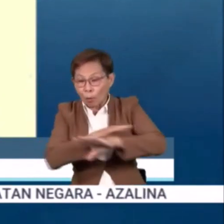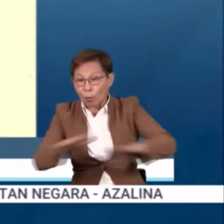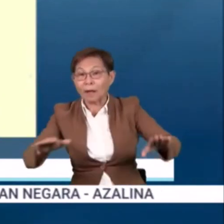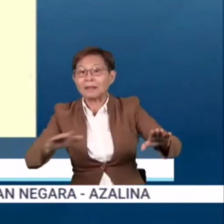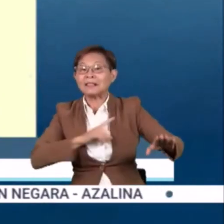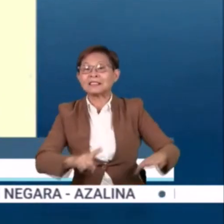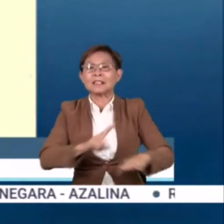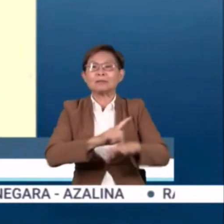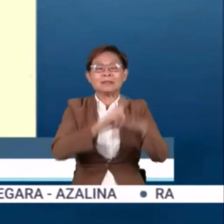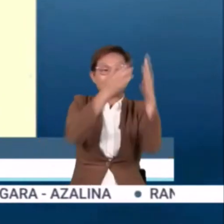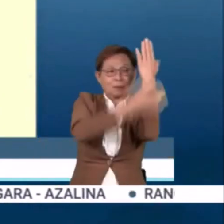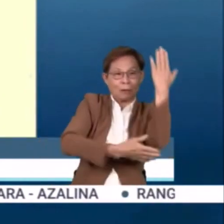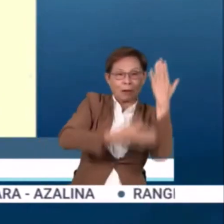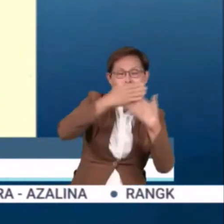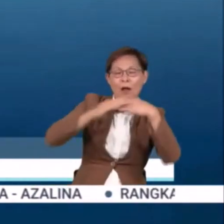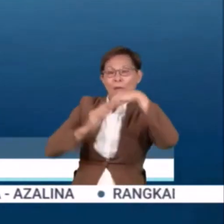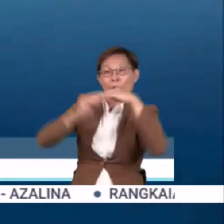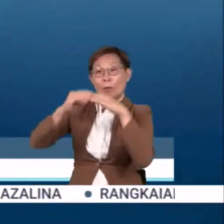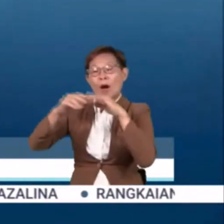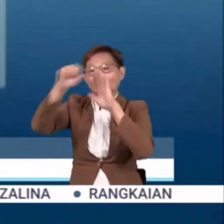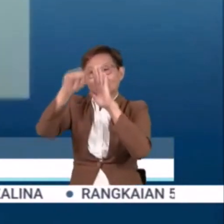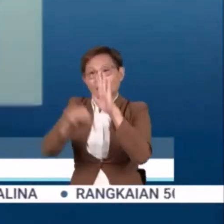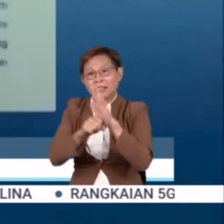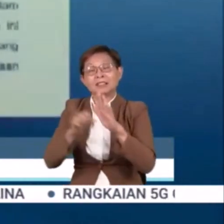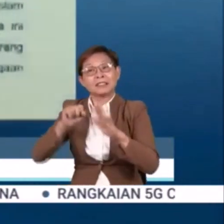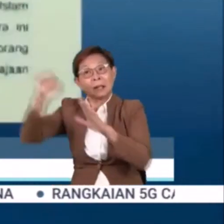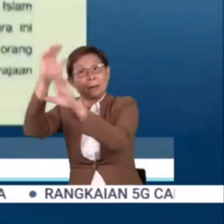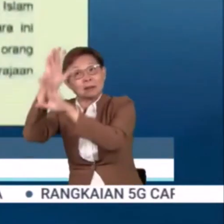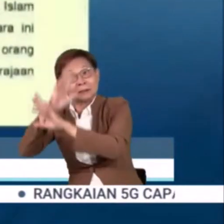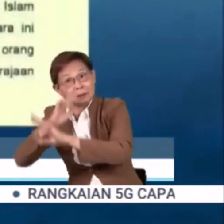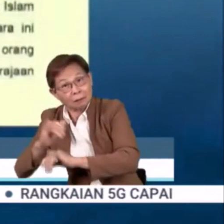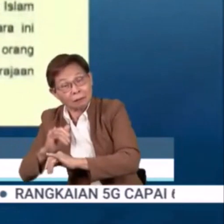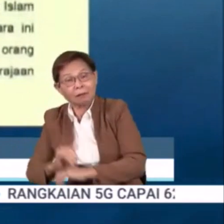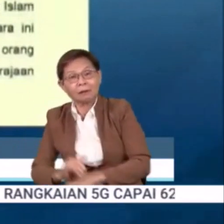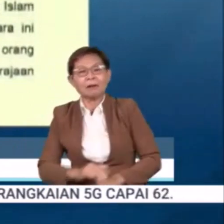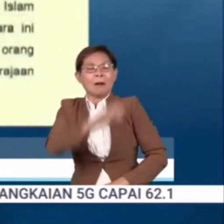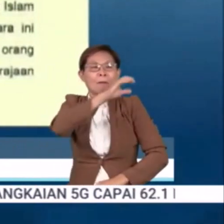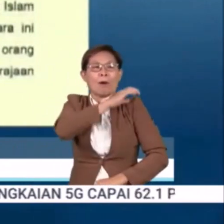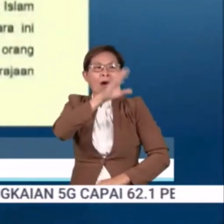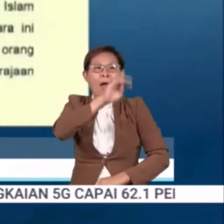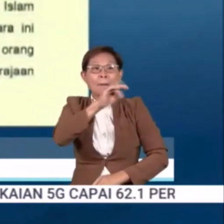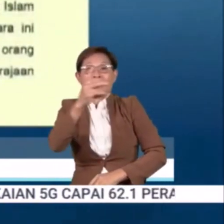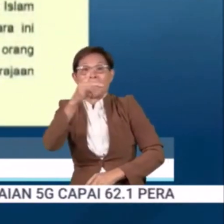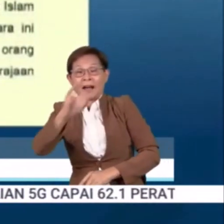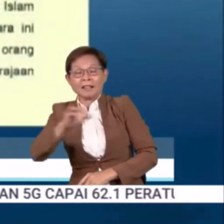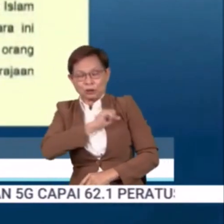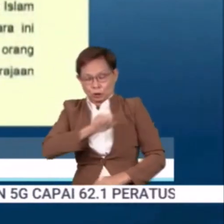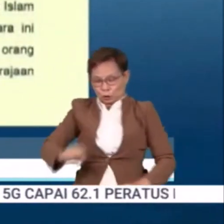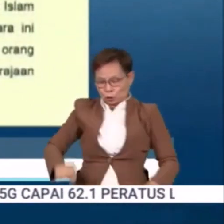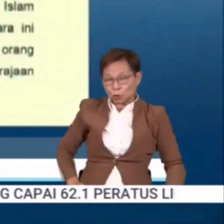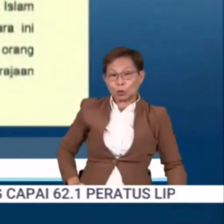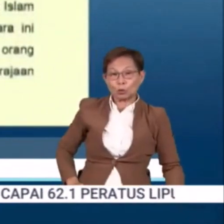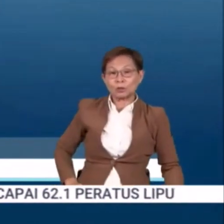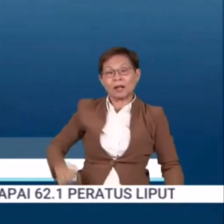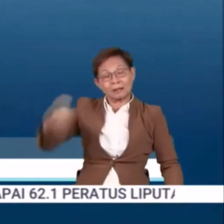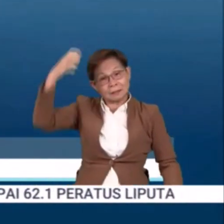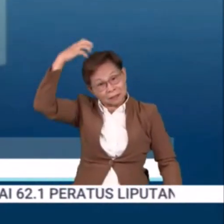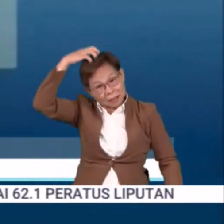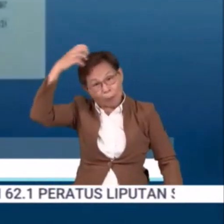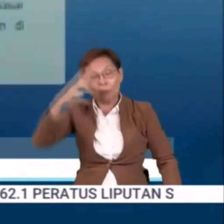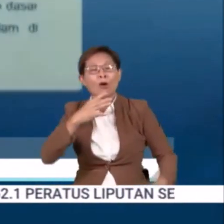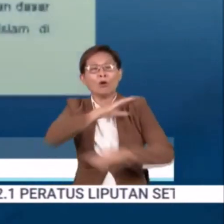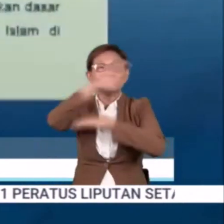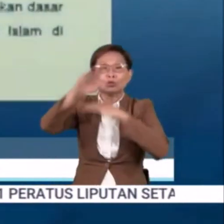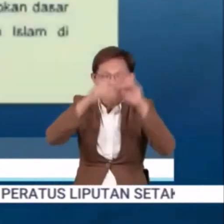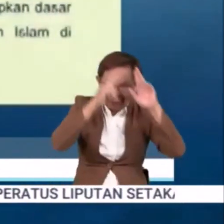dan kelonggaran bersyarat di Sabah dan sarawa Dalam pada itu selaku pengusir mki Sultan Syarifudin bertitah Agas semua pihak